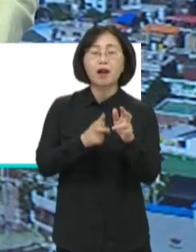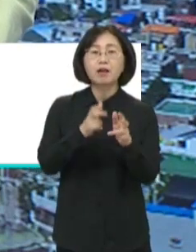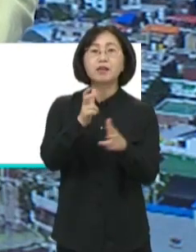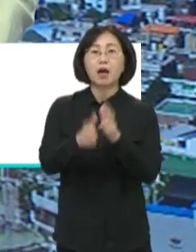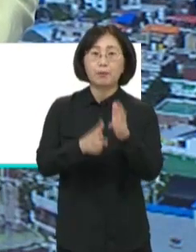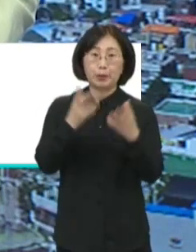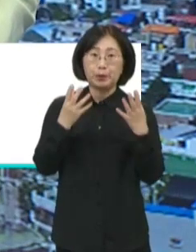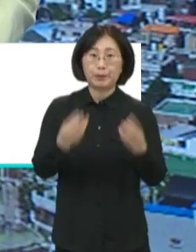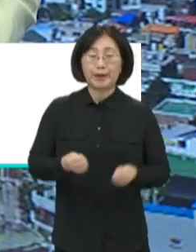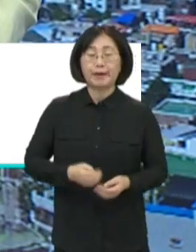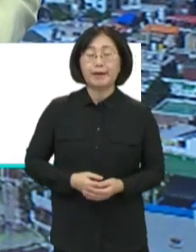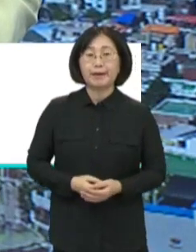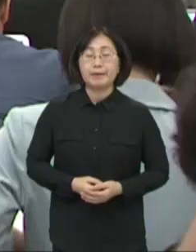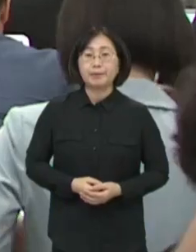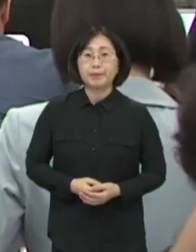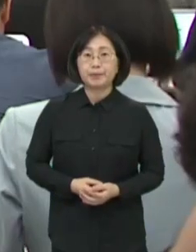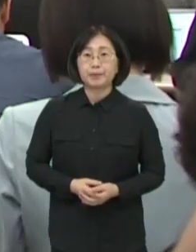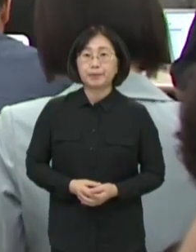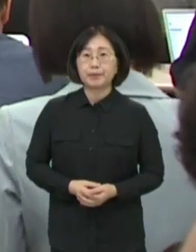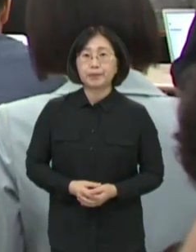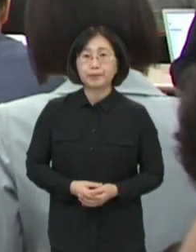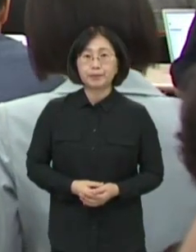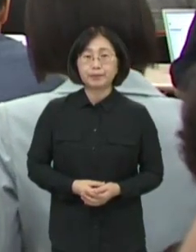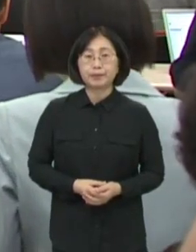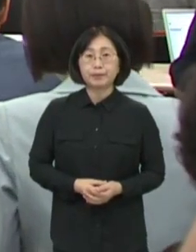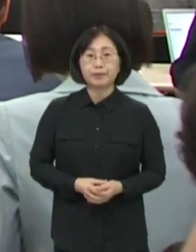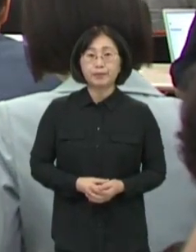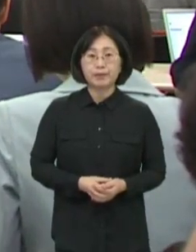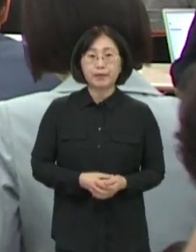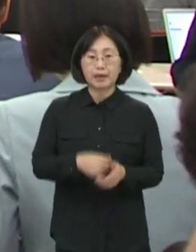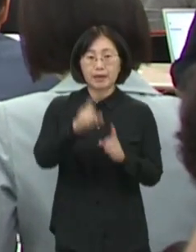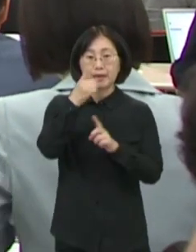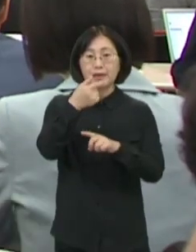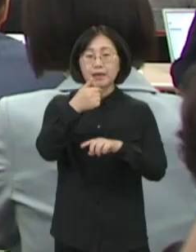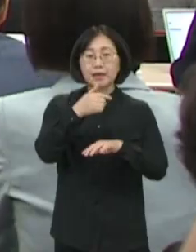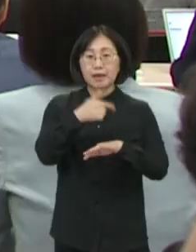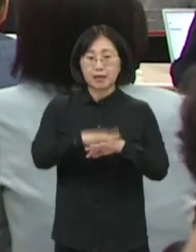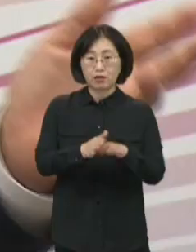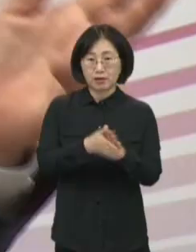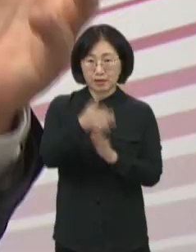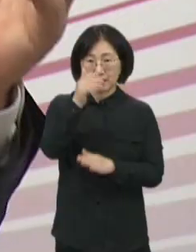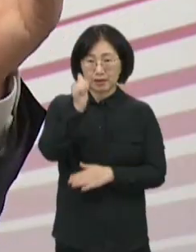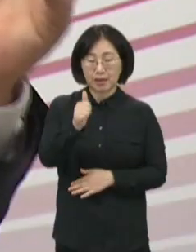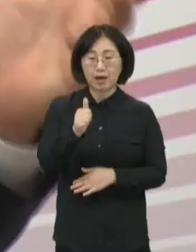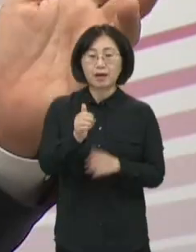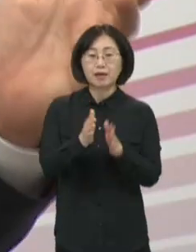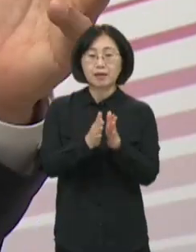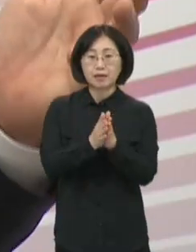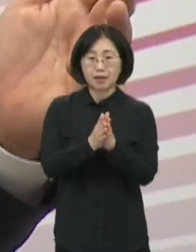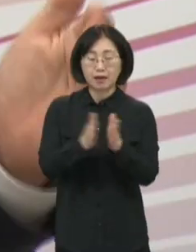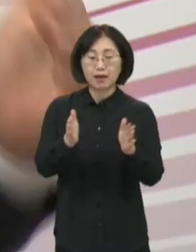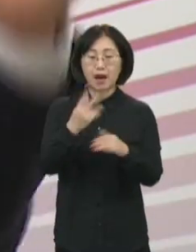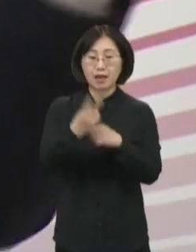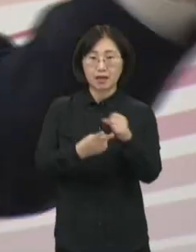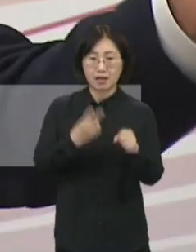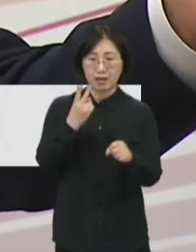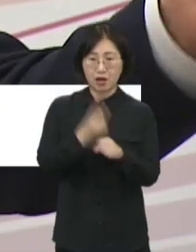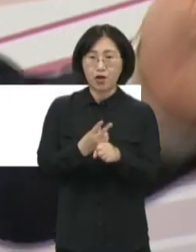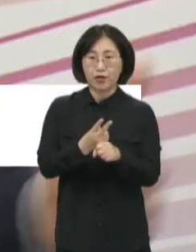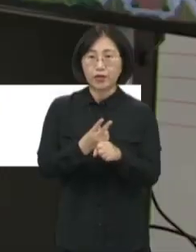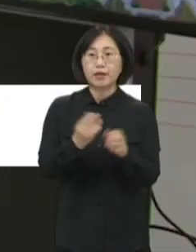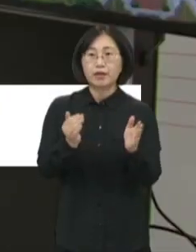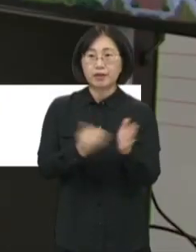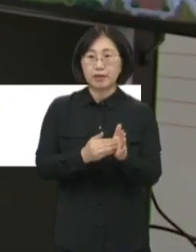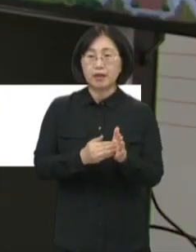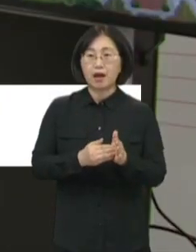기자가 보도합니다 이장후 대전시장이은 민선기 대전시정 슬로건으로 내세운